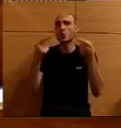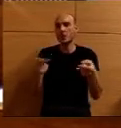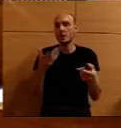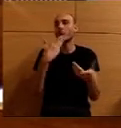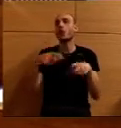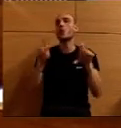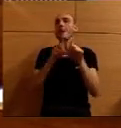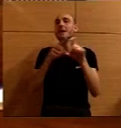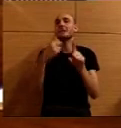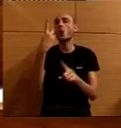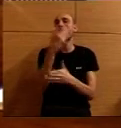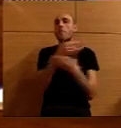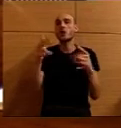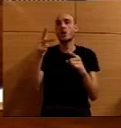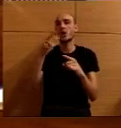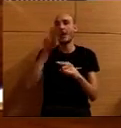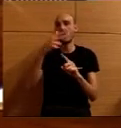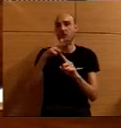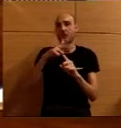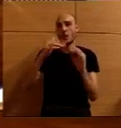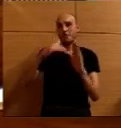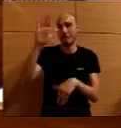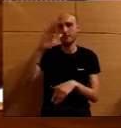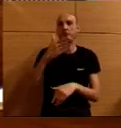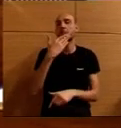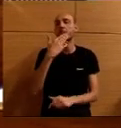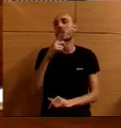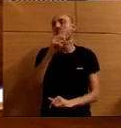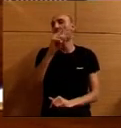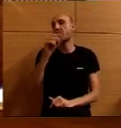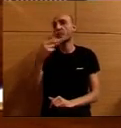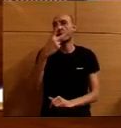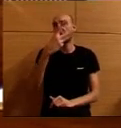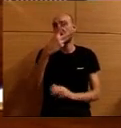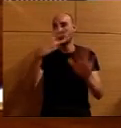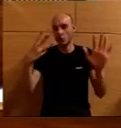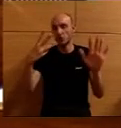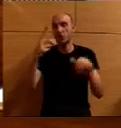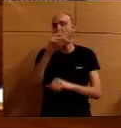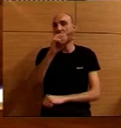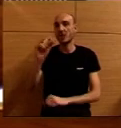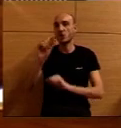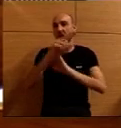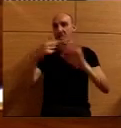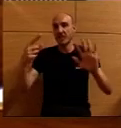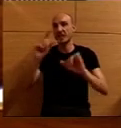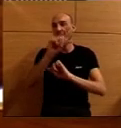més d'un milió d'euros. 180 euros, 128, 116, 116,